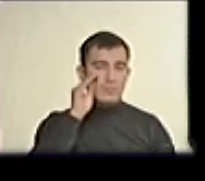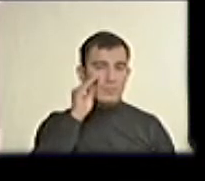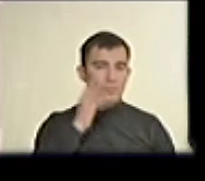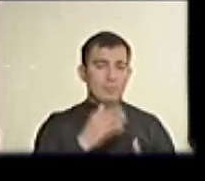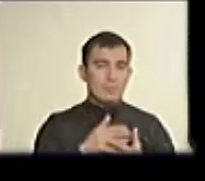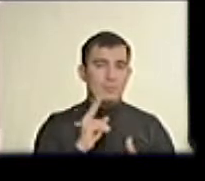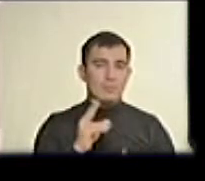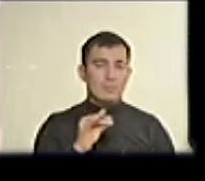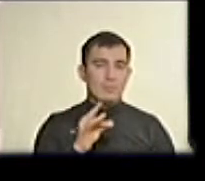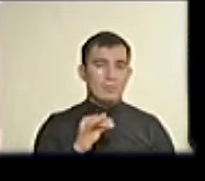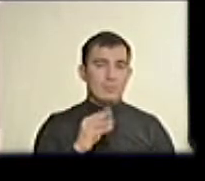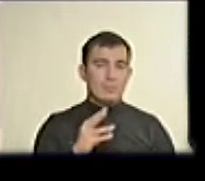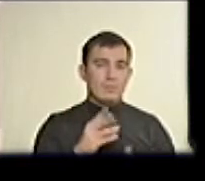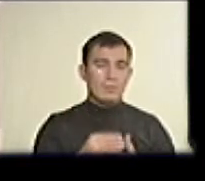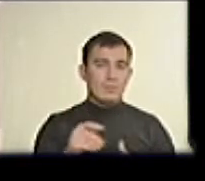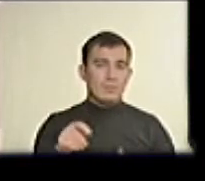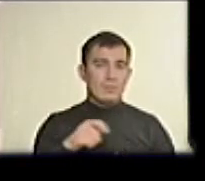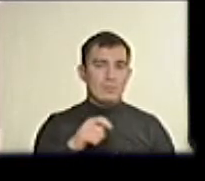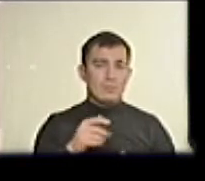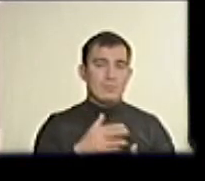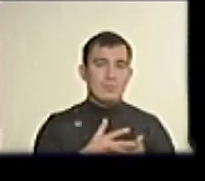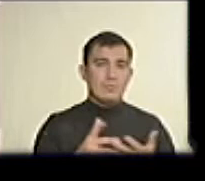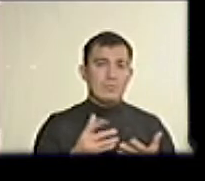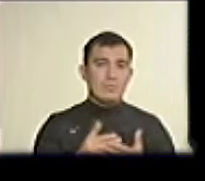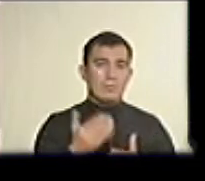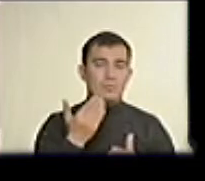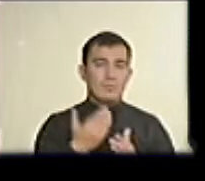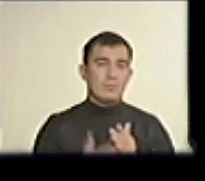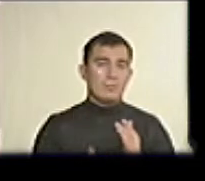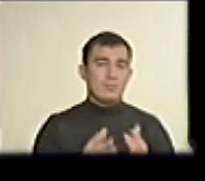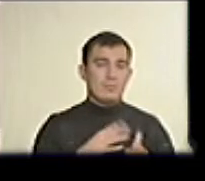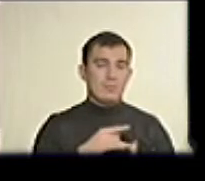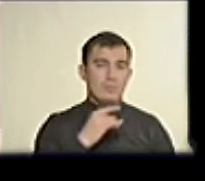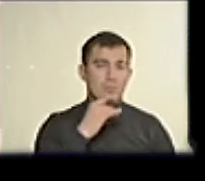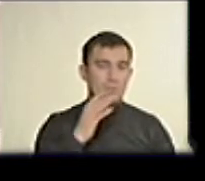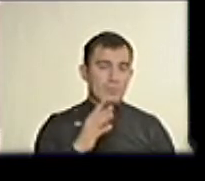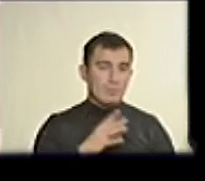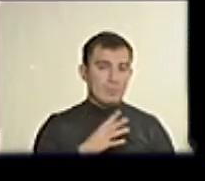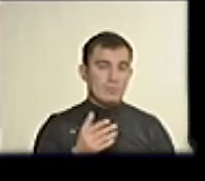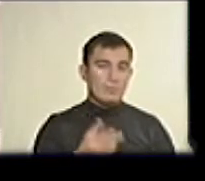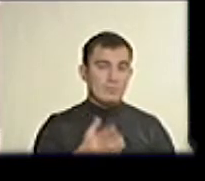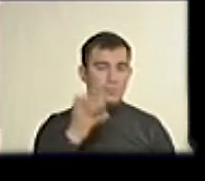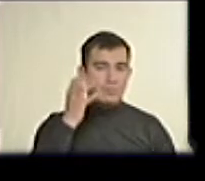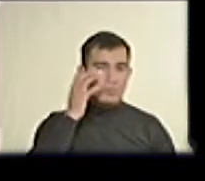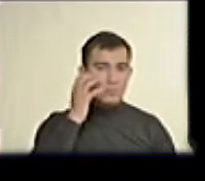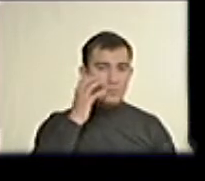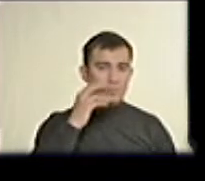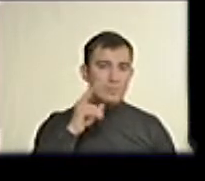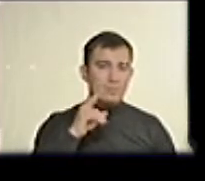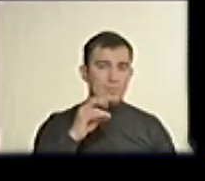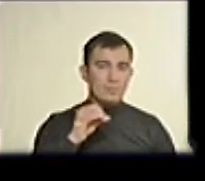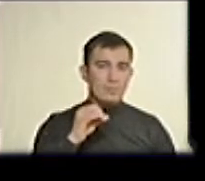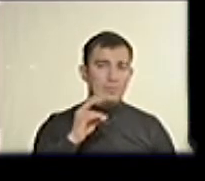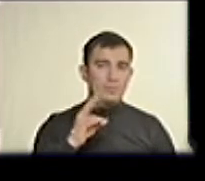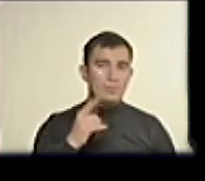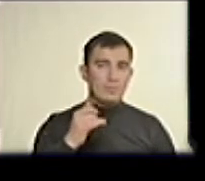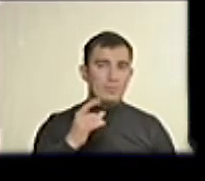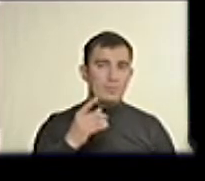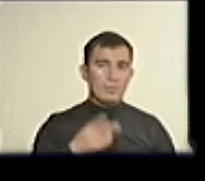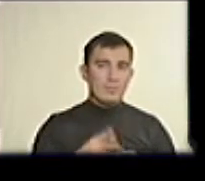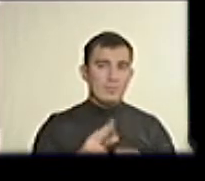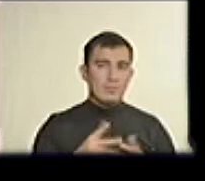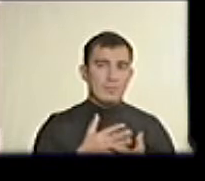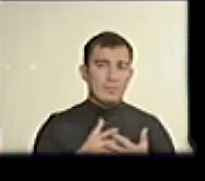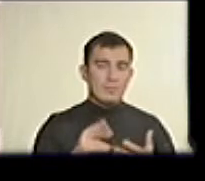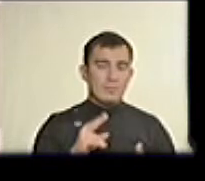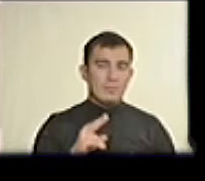Qrim urushini olib borib, Qrimdagi urushda mag'lubiyatga uchragan Rossiya esa Qora dengiz bo'ylarida o'sha ingliz flotini kiritmaslik